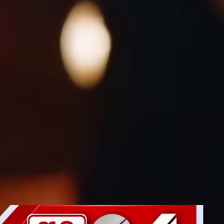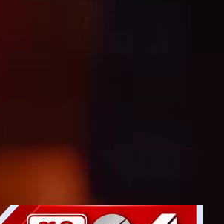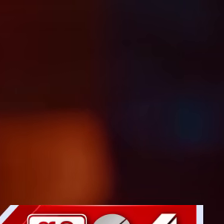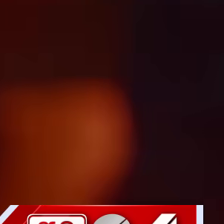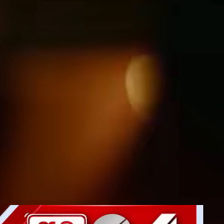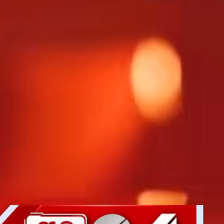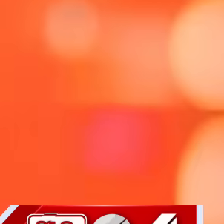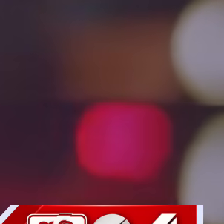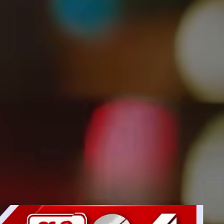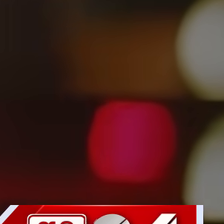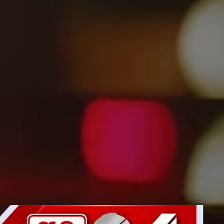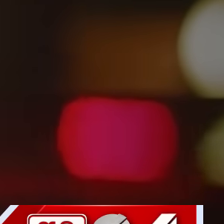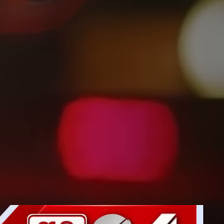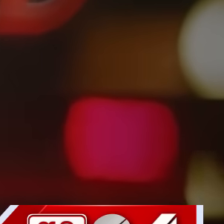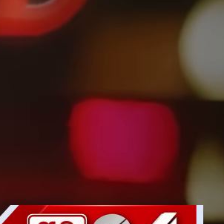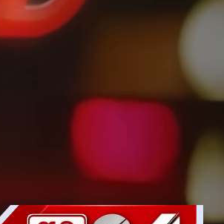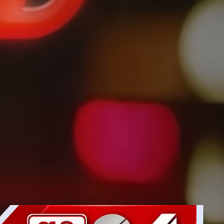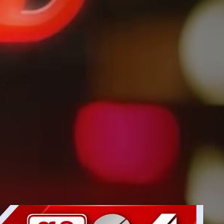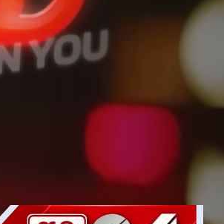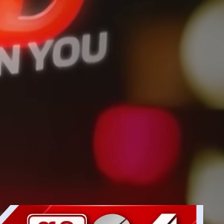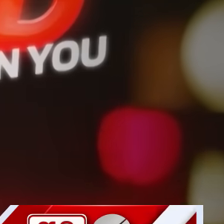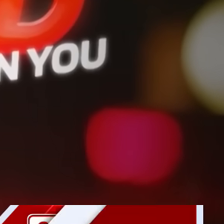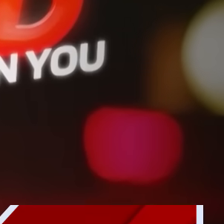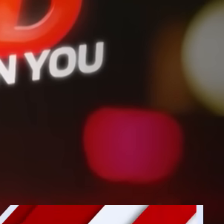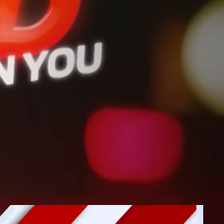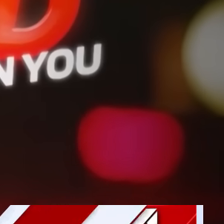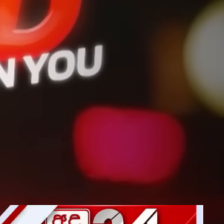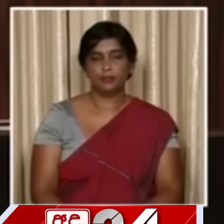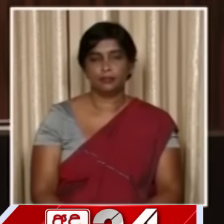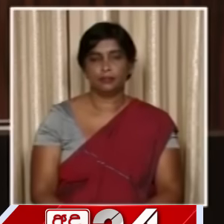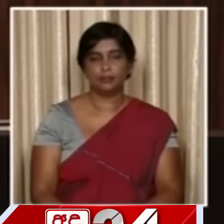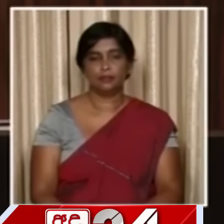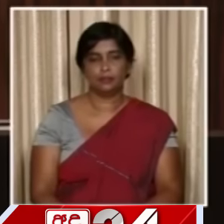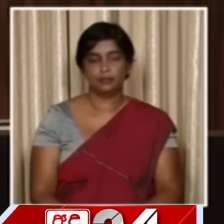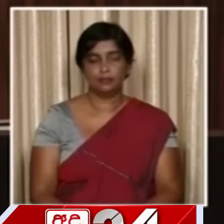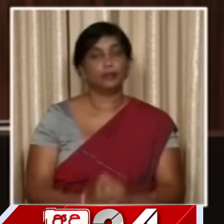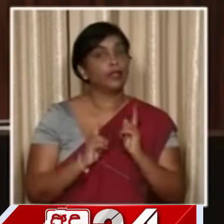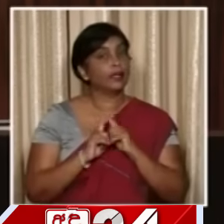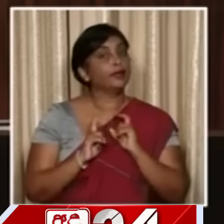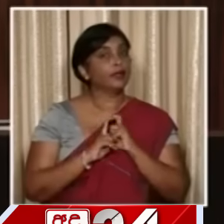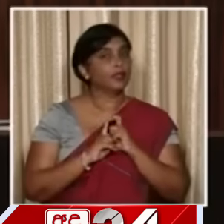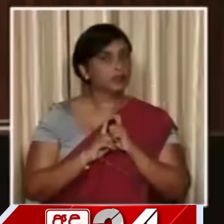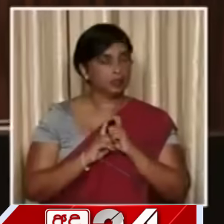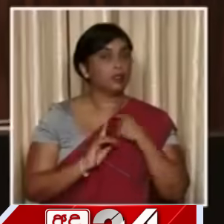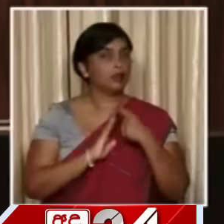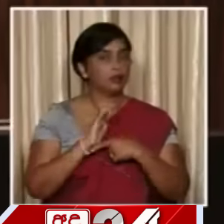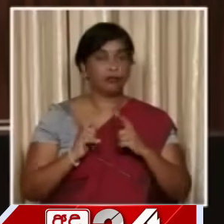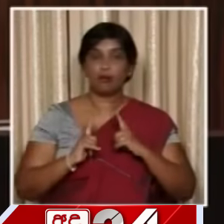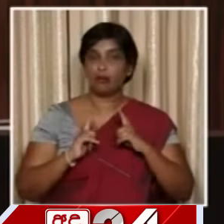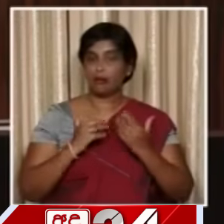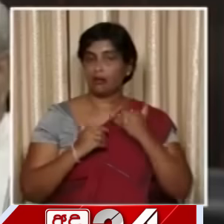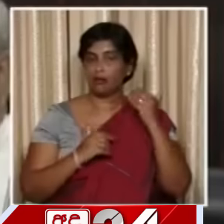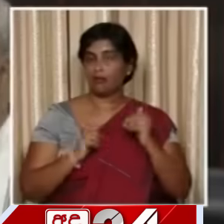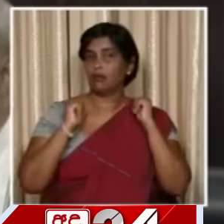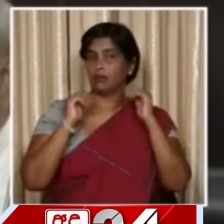Bold Wild. Unleash the wild in you. අධ්‍යාපනයේ රටේ අනාගතය